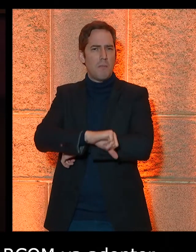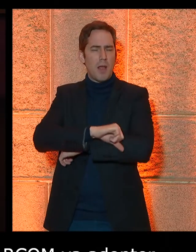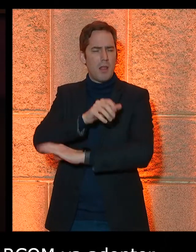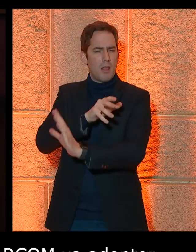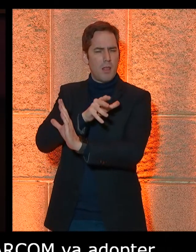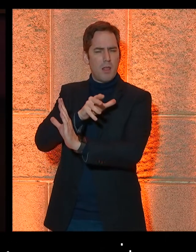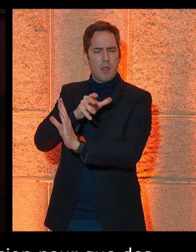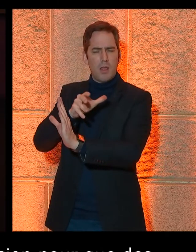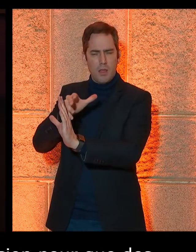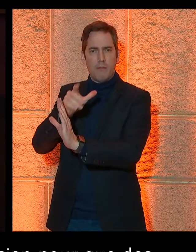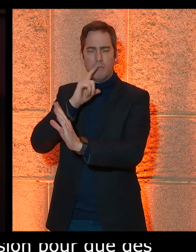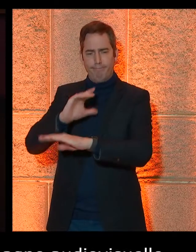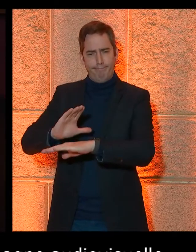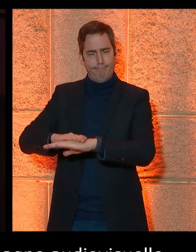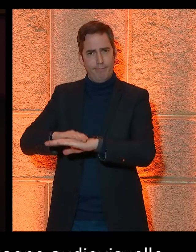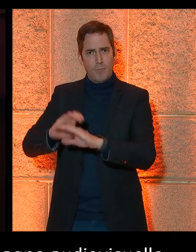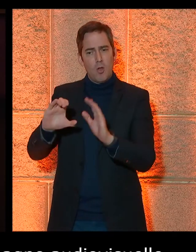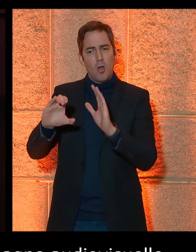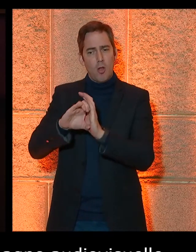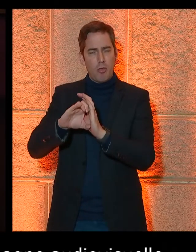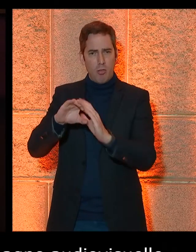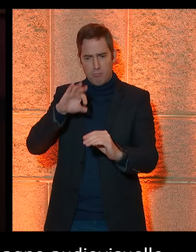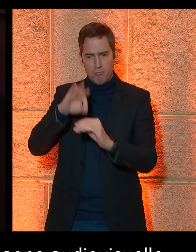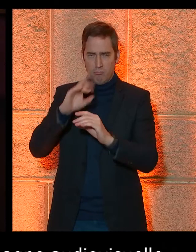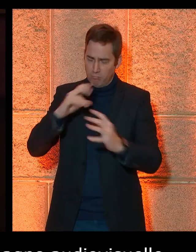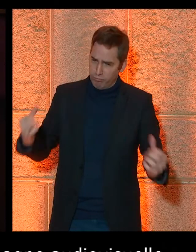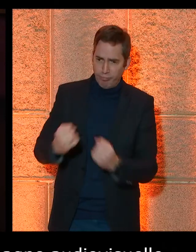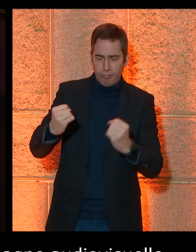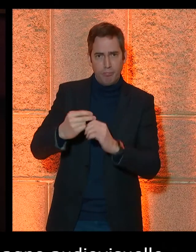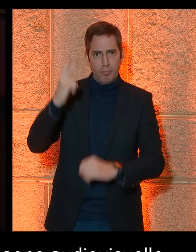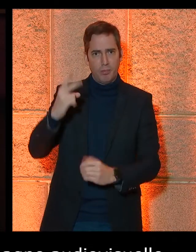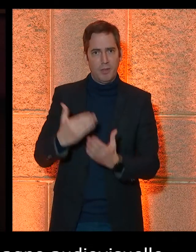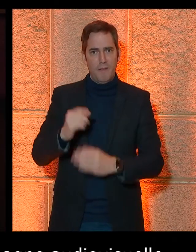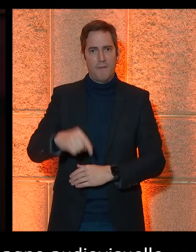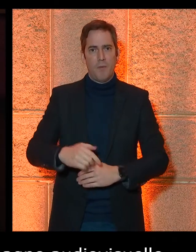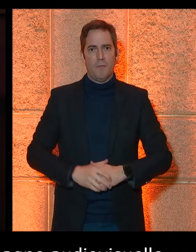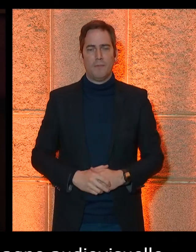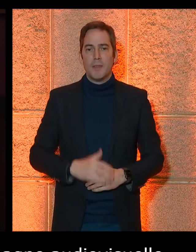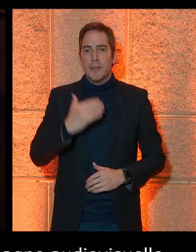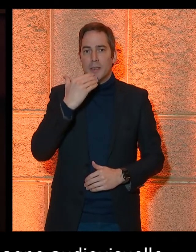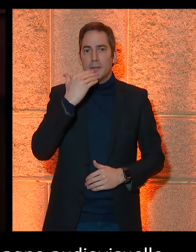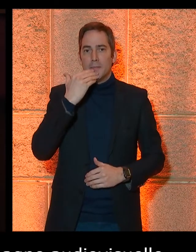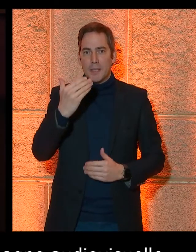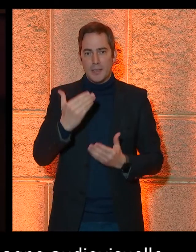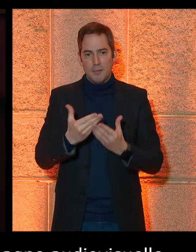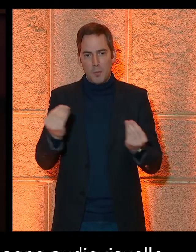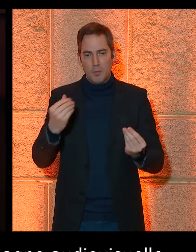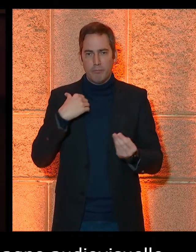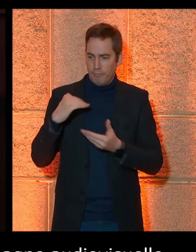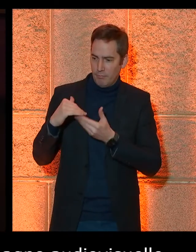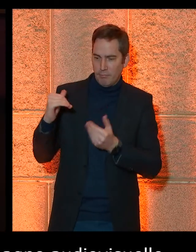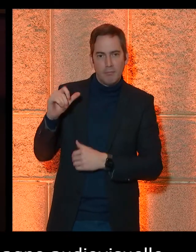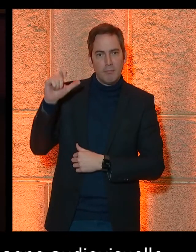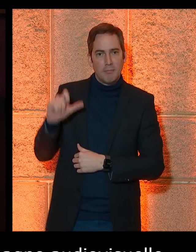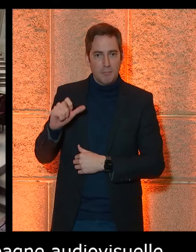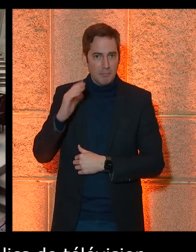pendant la campagne du Code électoral, ce que le Code électoral nomme campagne officielle. Je vous remercie et je laisse, si vous le voulez bien, la